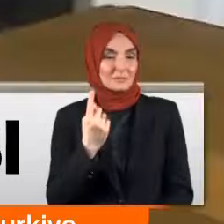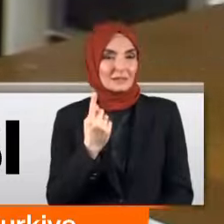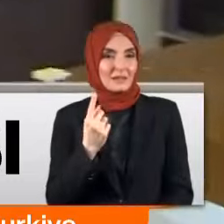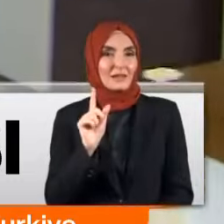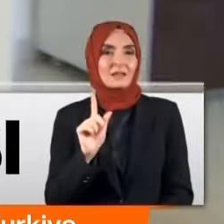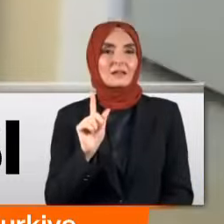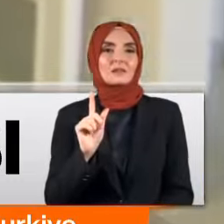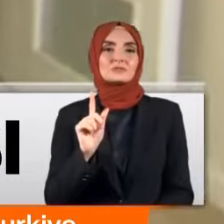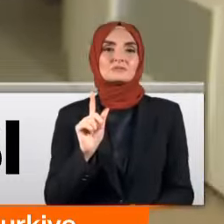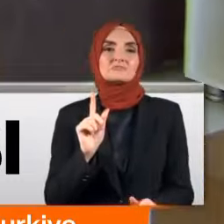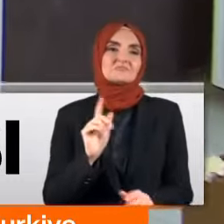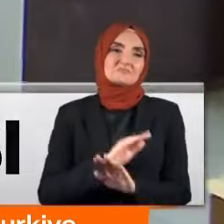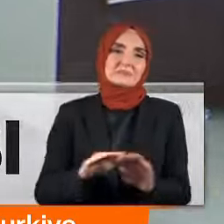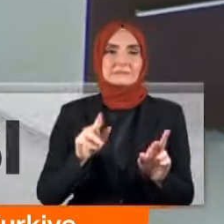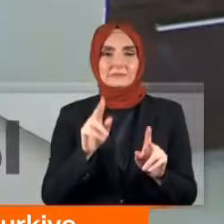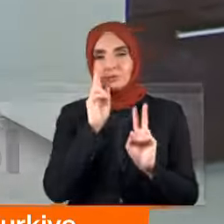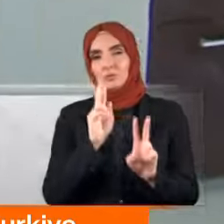görünüyor.